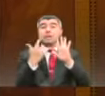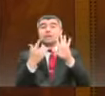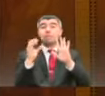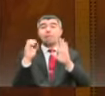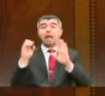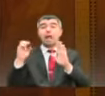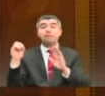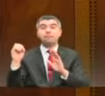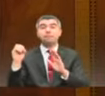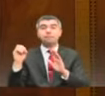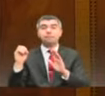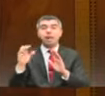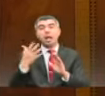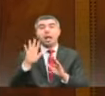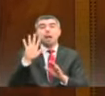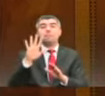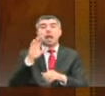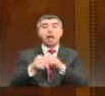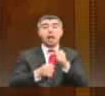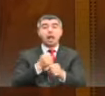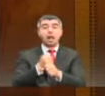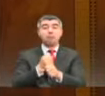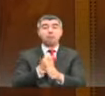وخريج في هذه 5 سنوات، وإحداث